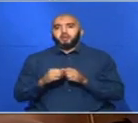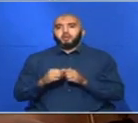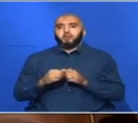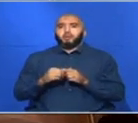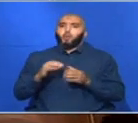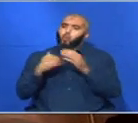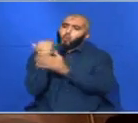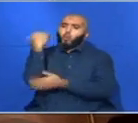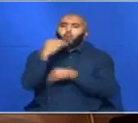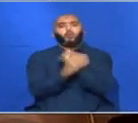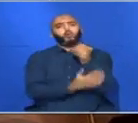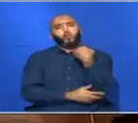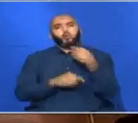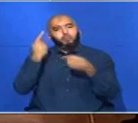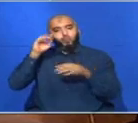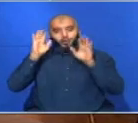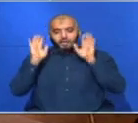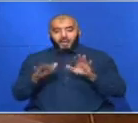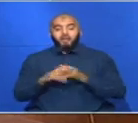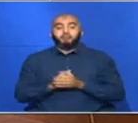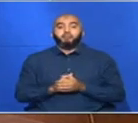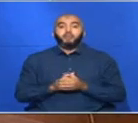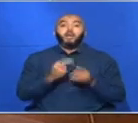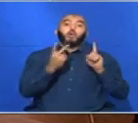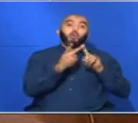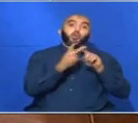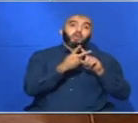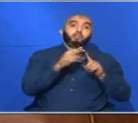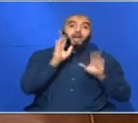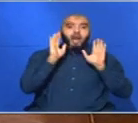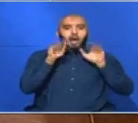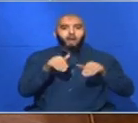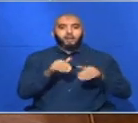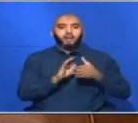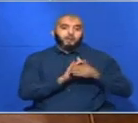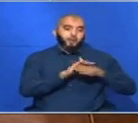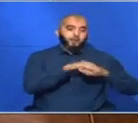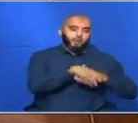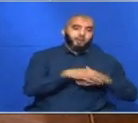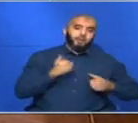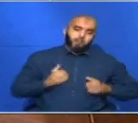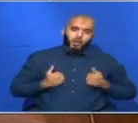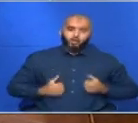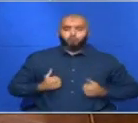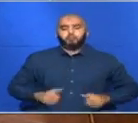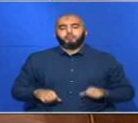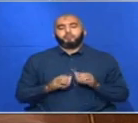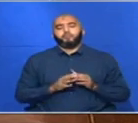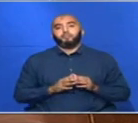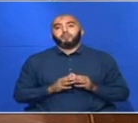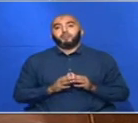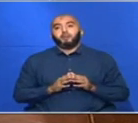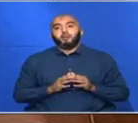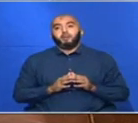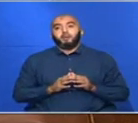تقراين القران الكريم لكن بالنسبه للعامه لكن فقط لا يلمس المصحف اما اذا كنت